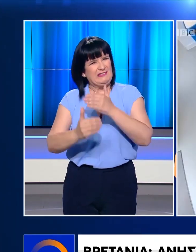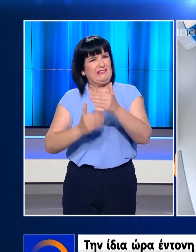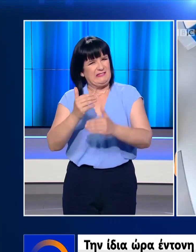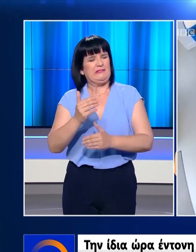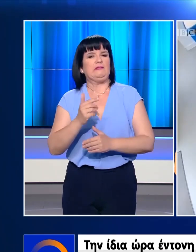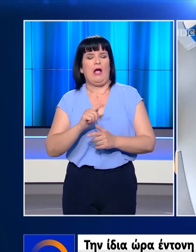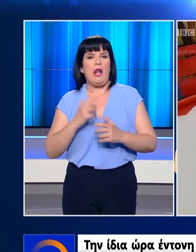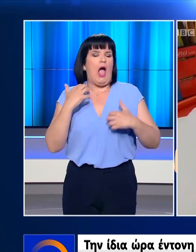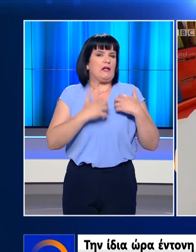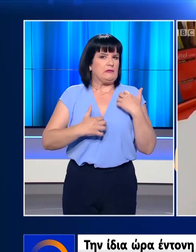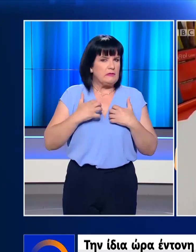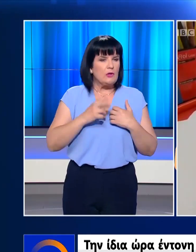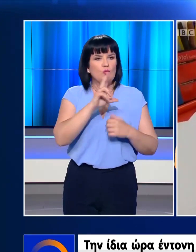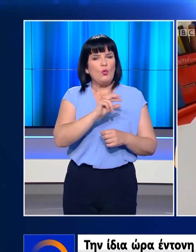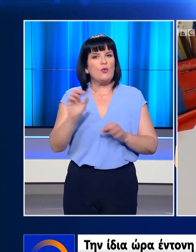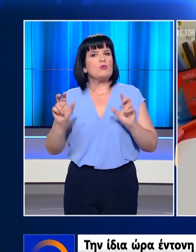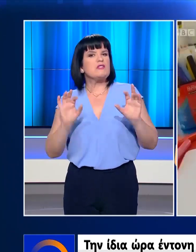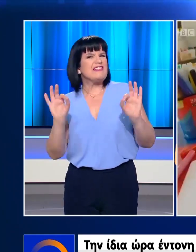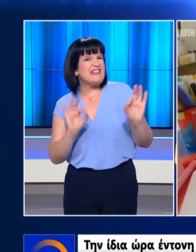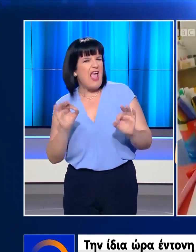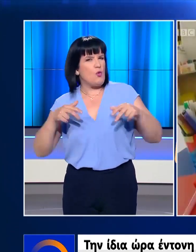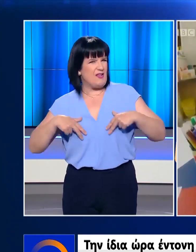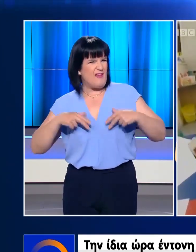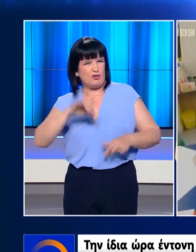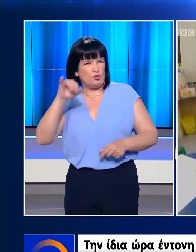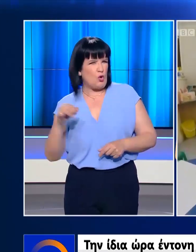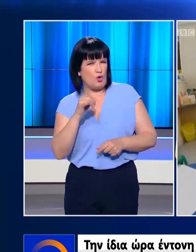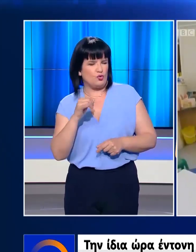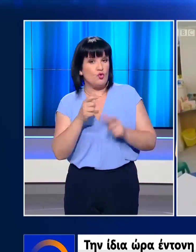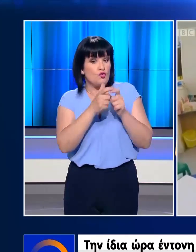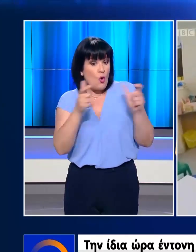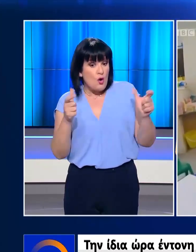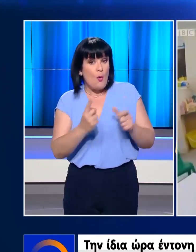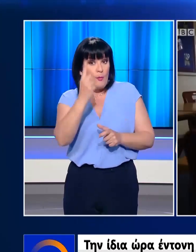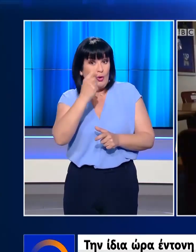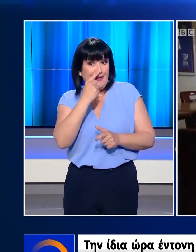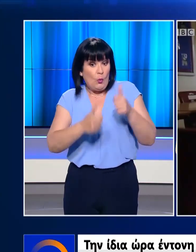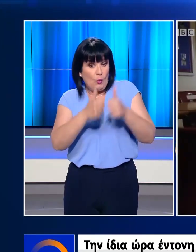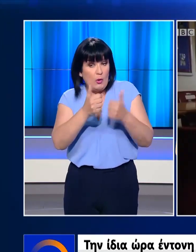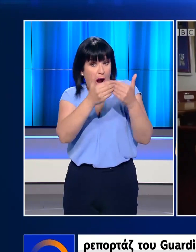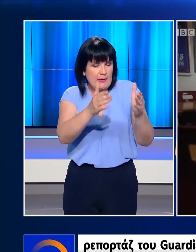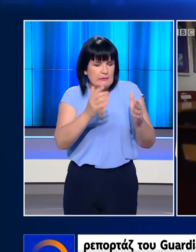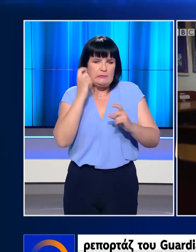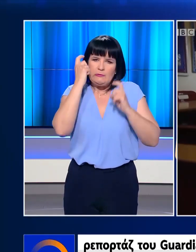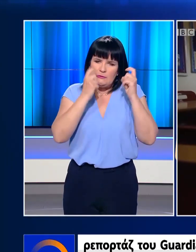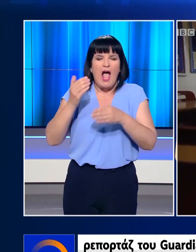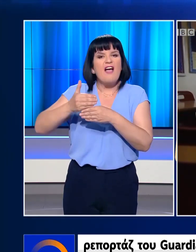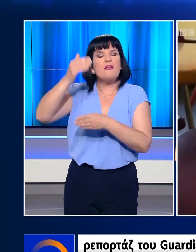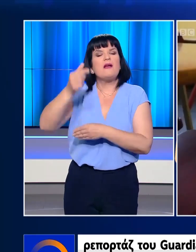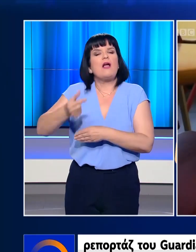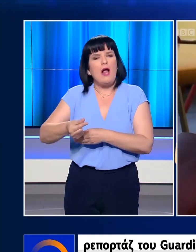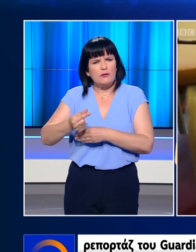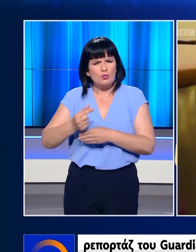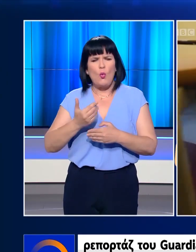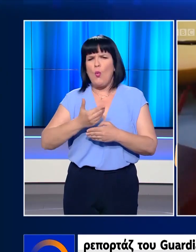ίδια ώρα, έντονη ανησυχία επικρατεί για το σχέδιο της κυβέρνησης Τζόνσον για το άνοιγμα των σχολείων την 1η Ιουνίου. Σύμφωνα με ρεπορτάζ του Guardian, 18